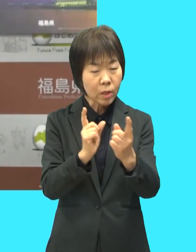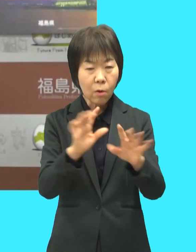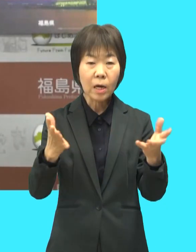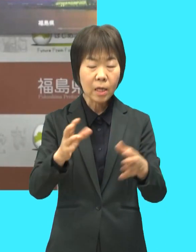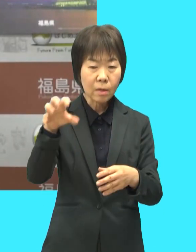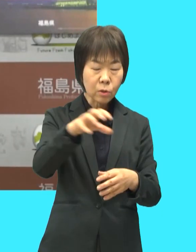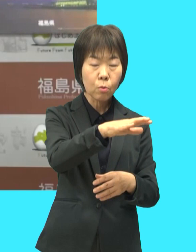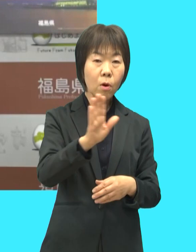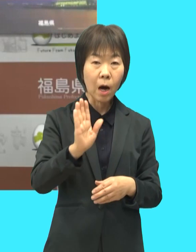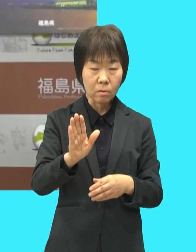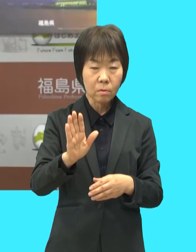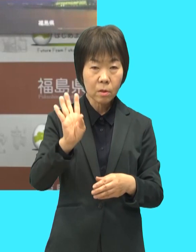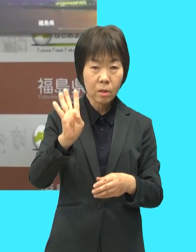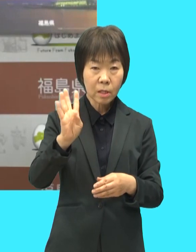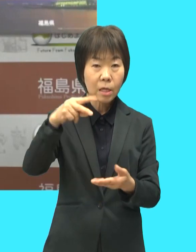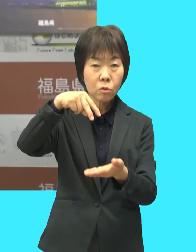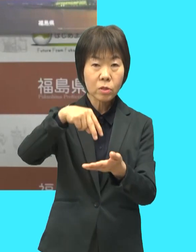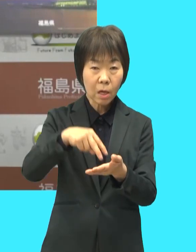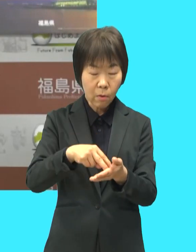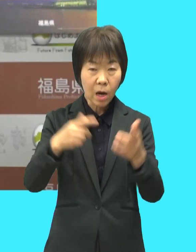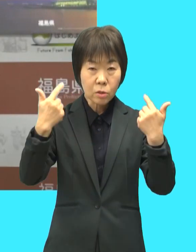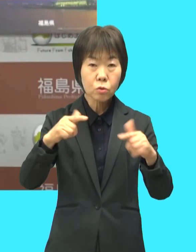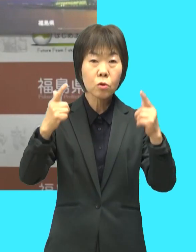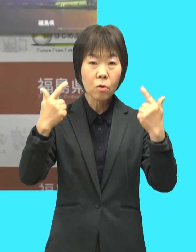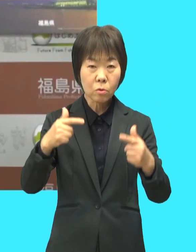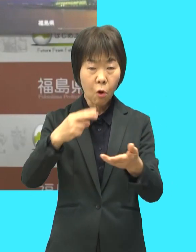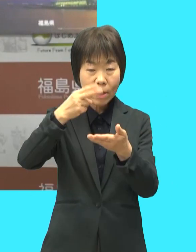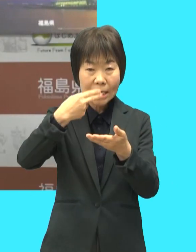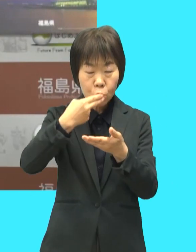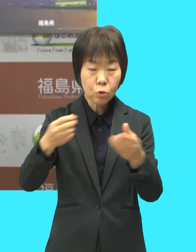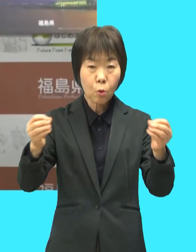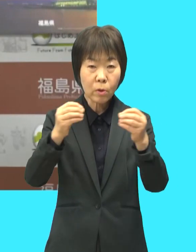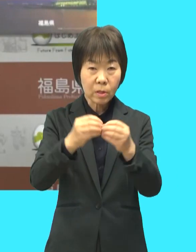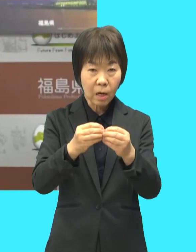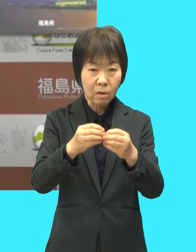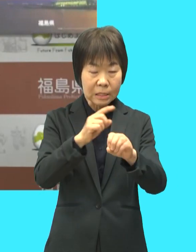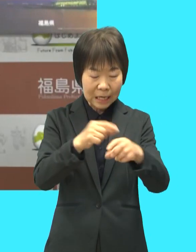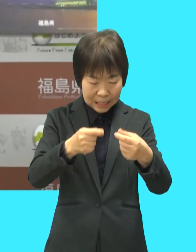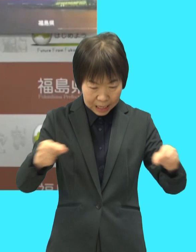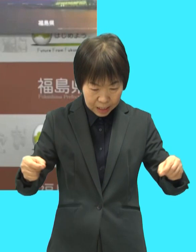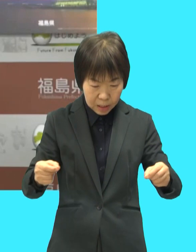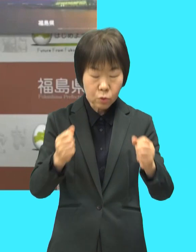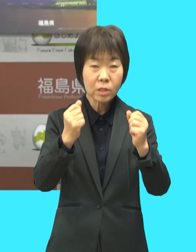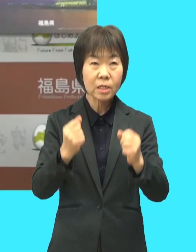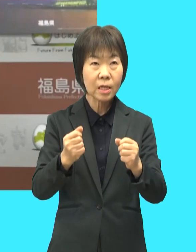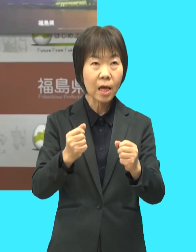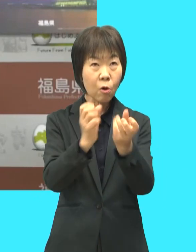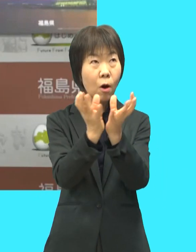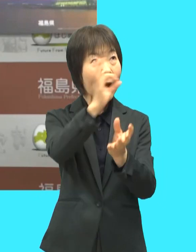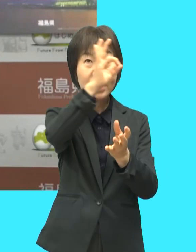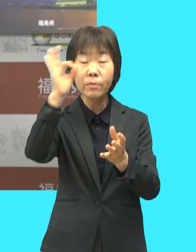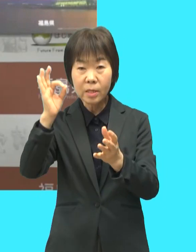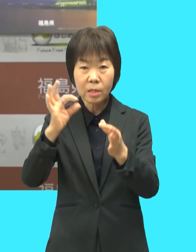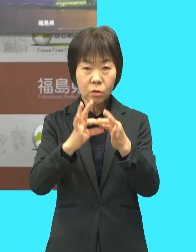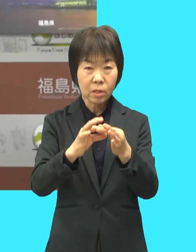。県としてはその、通常 その、飲食を伴うその場に長時間とどまって花見をするということについては